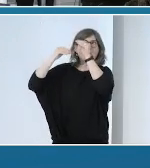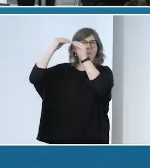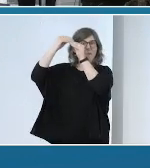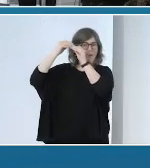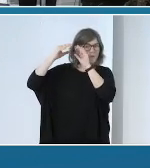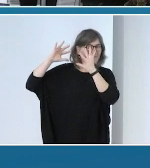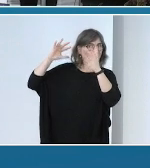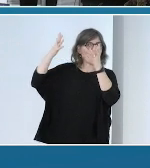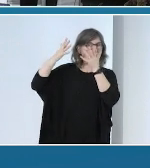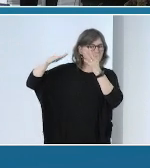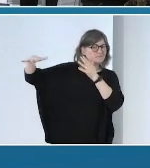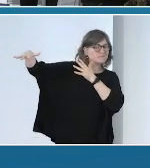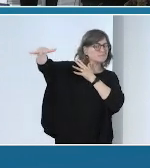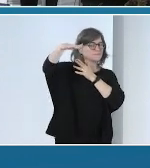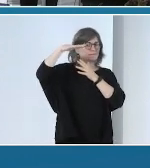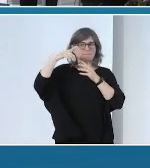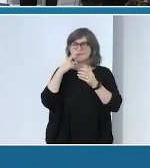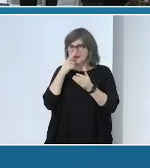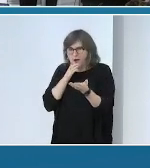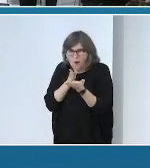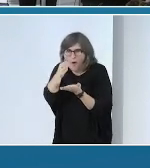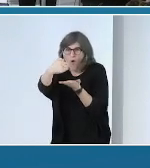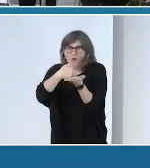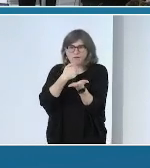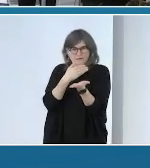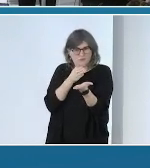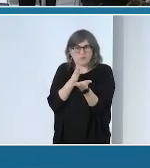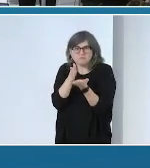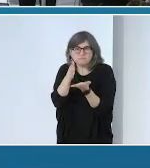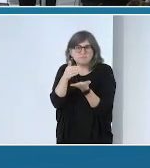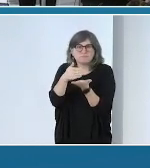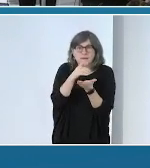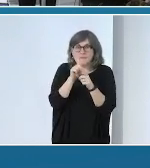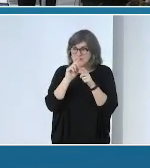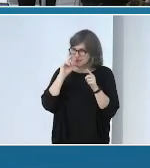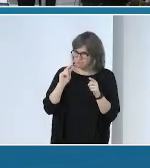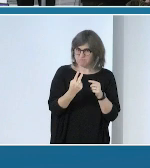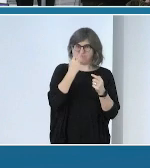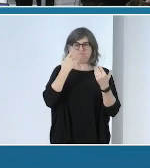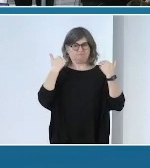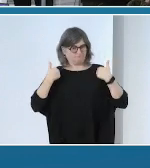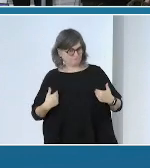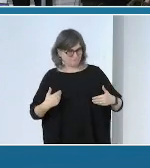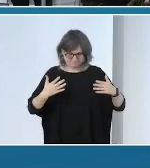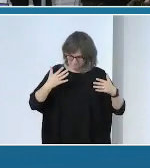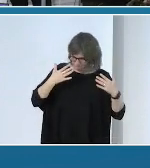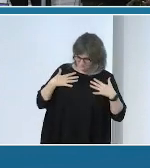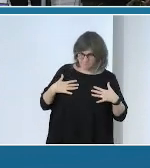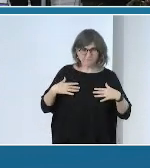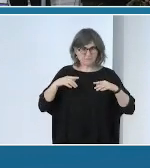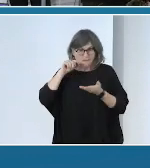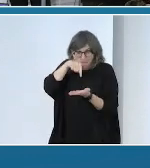C'est-à-dire que l'orientation dans l'espace, mais la représentation de soi aussi, de soi dans